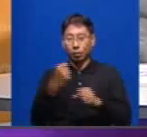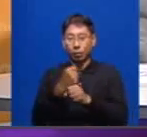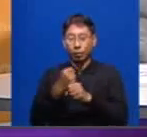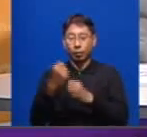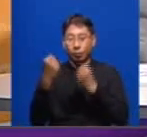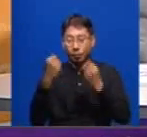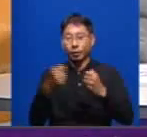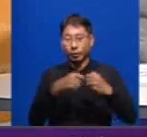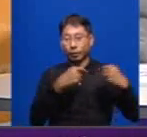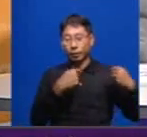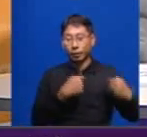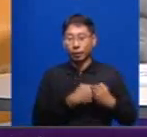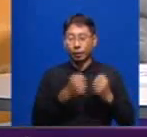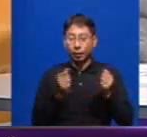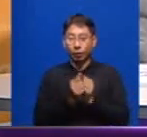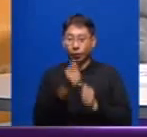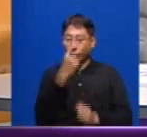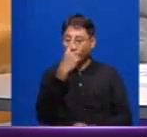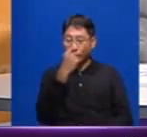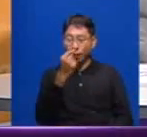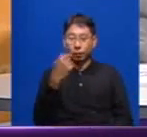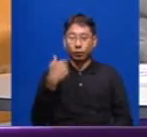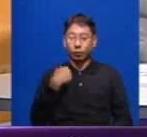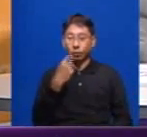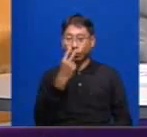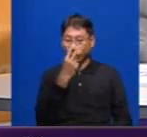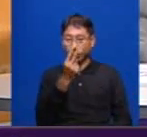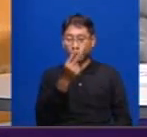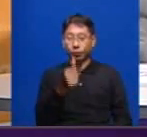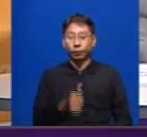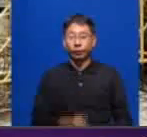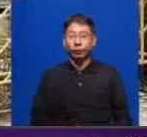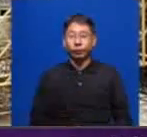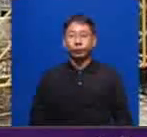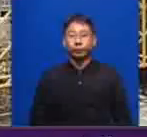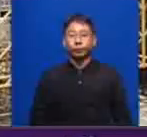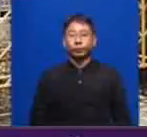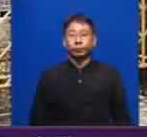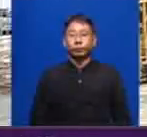ใจให้กับชาวต่างชาติมากขึ้นติดตามได้จากรายงานชิ้นนี้ค่ะ